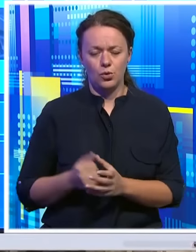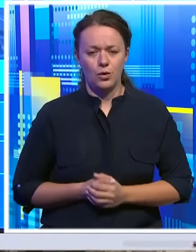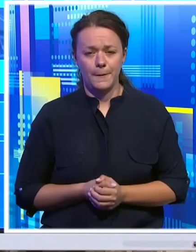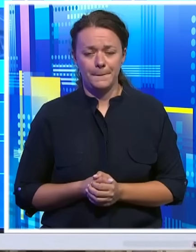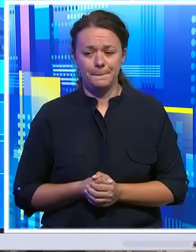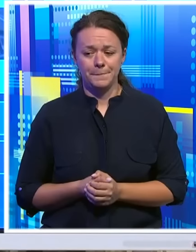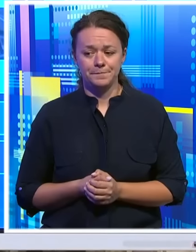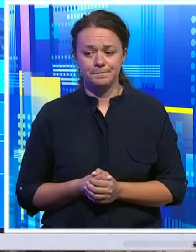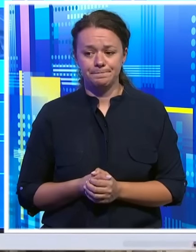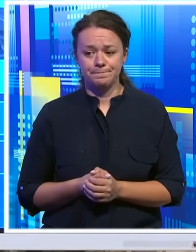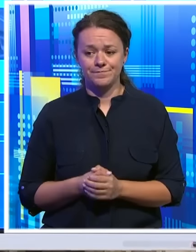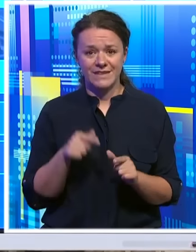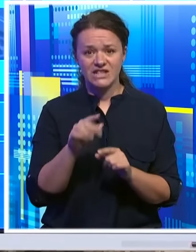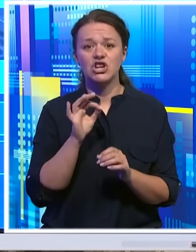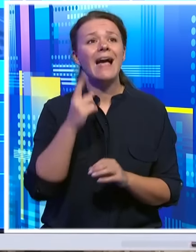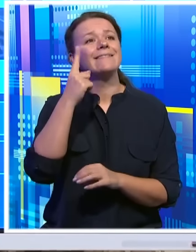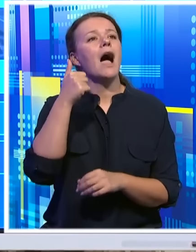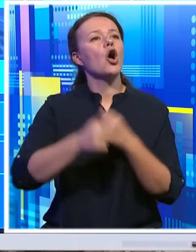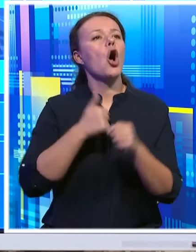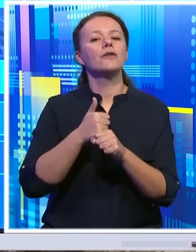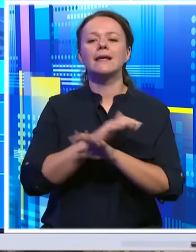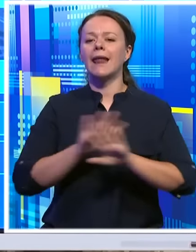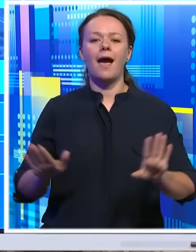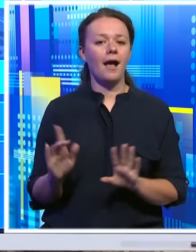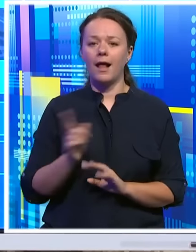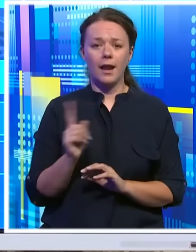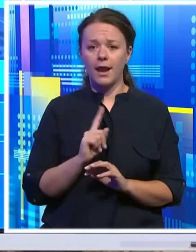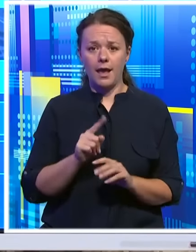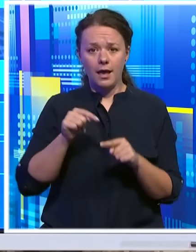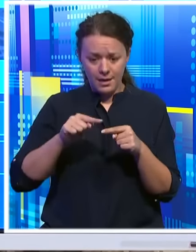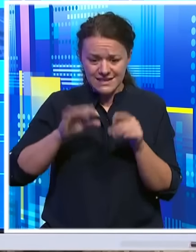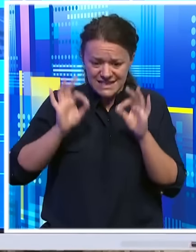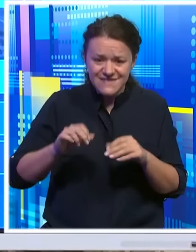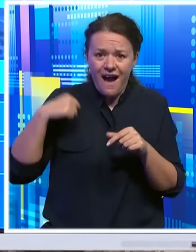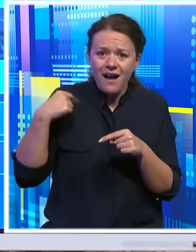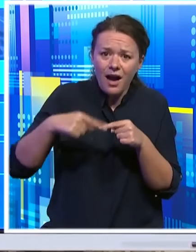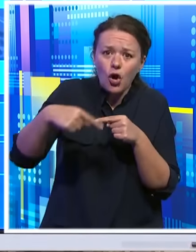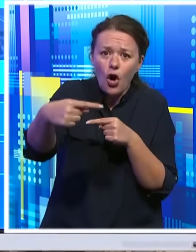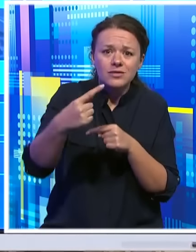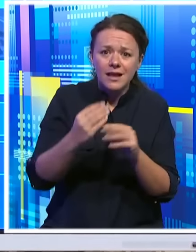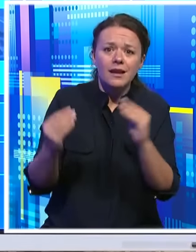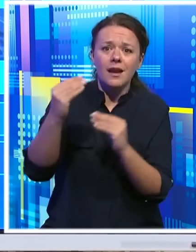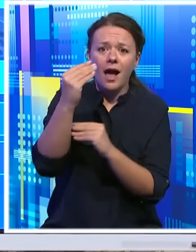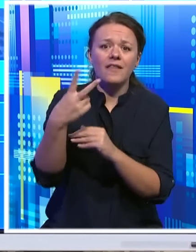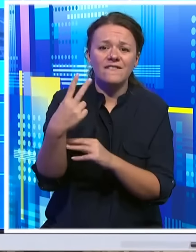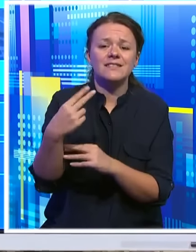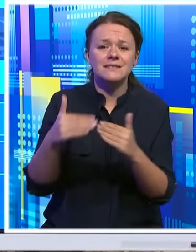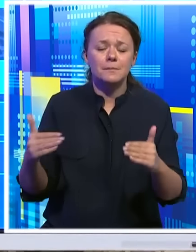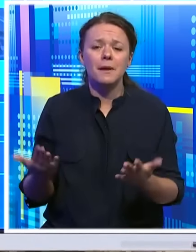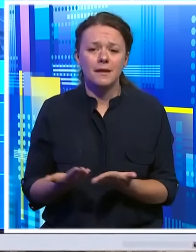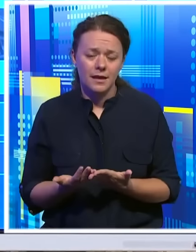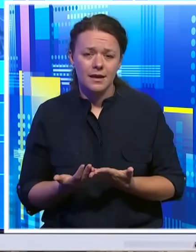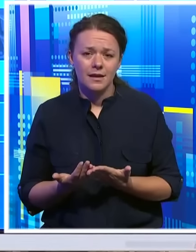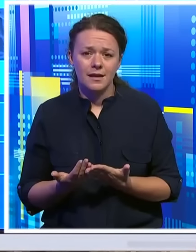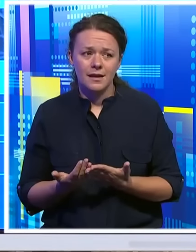Samo da to ljudi... Ovo je svake godine, ovo nije jedne godine ljudi. Ovo nije one-off, ovo nije jednokratno. Ovo je svake godine ljudi. Posebno što se